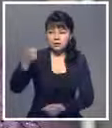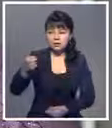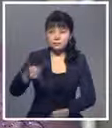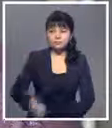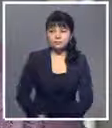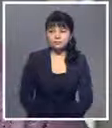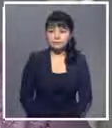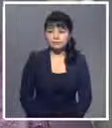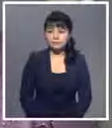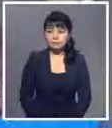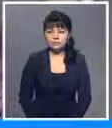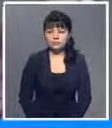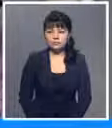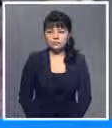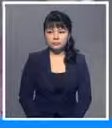сұрағанымызда